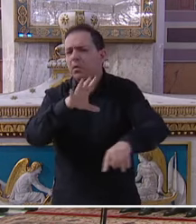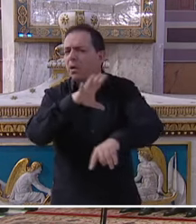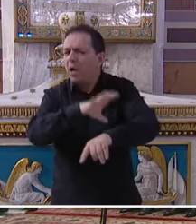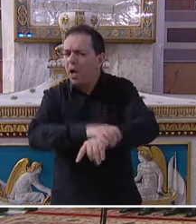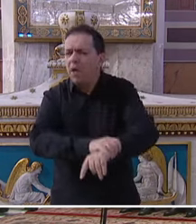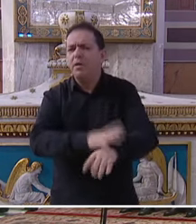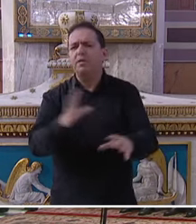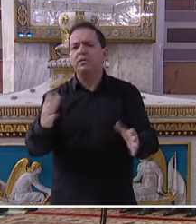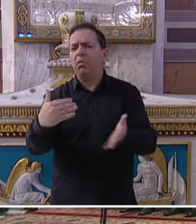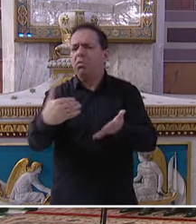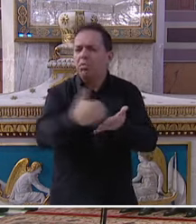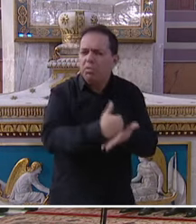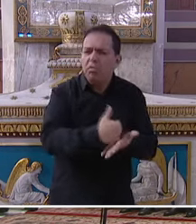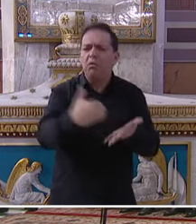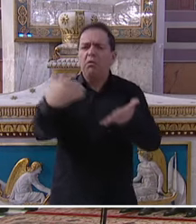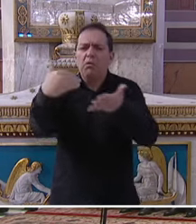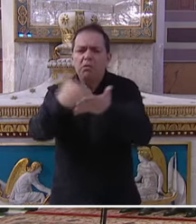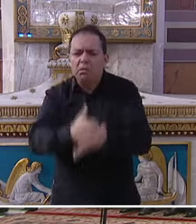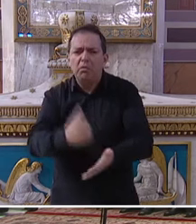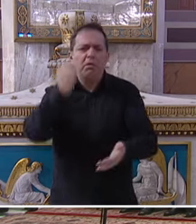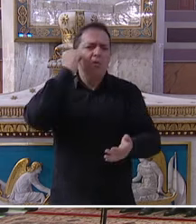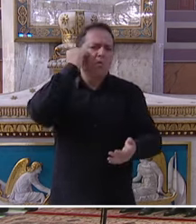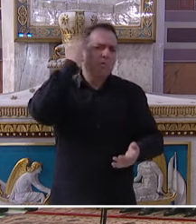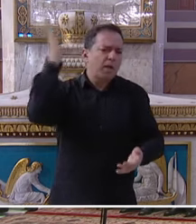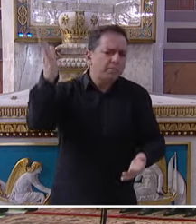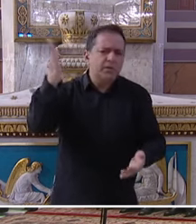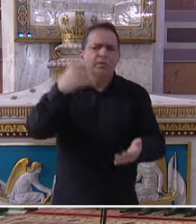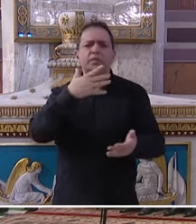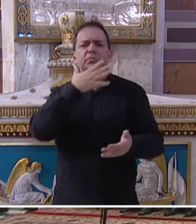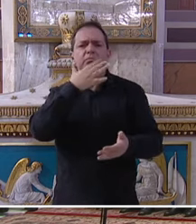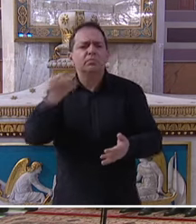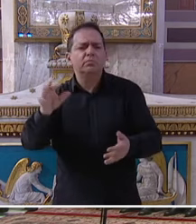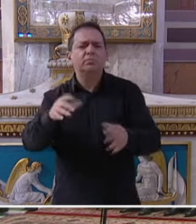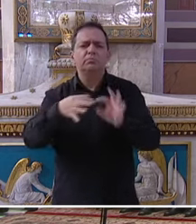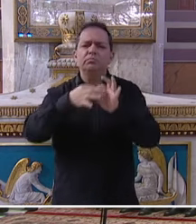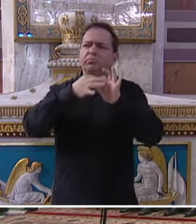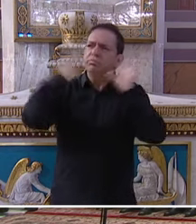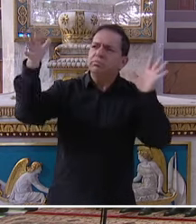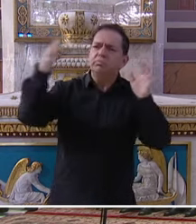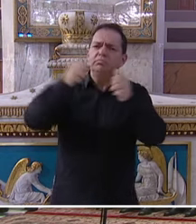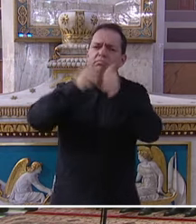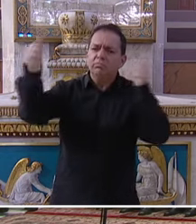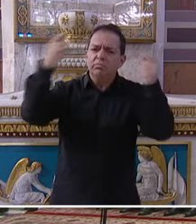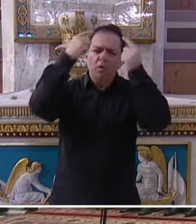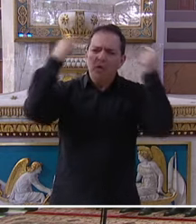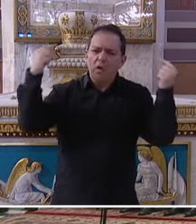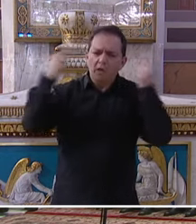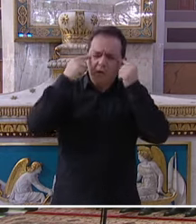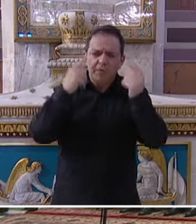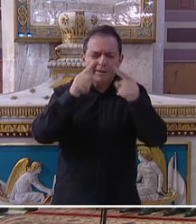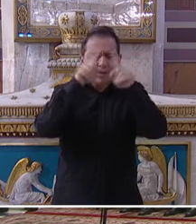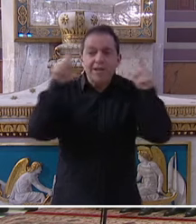τις αμαρτίες και την απιστία και την απομάκρυνση από τον Θεό αυτήν την εικόνα.